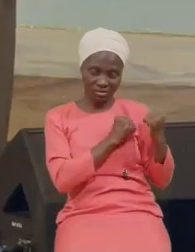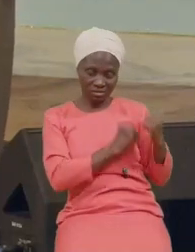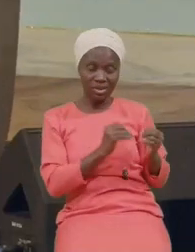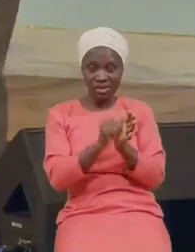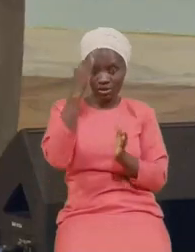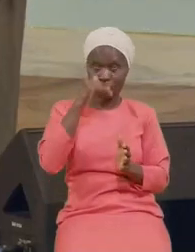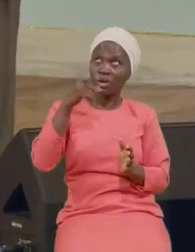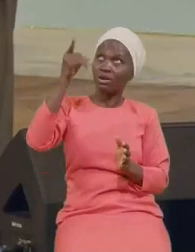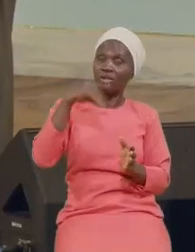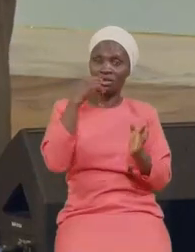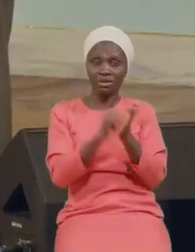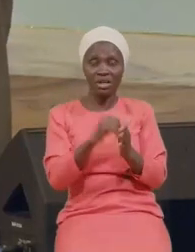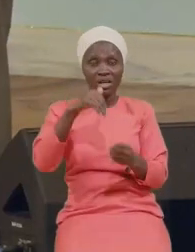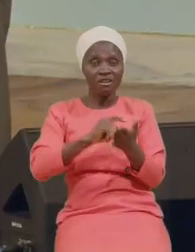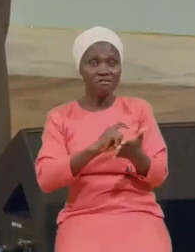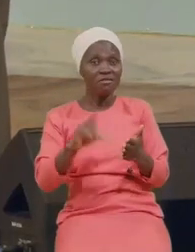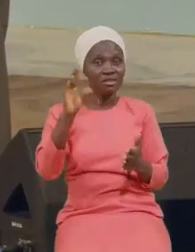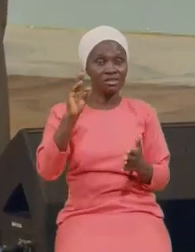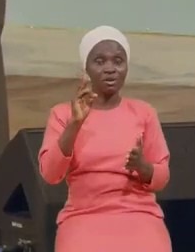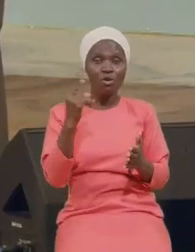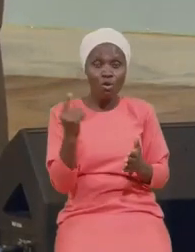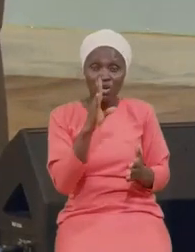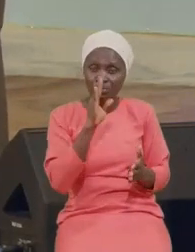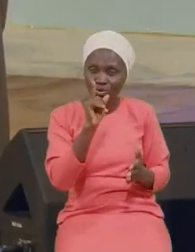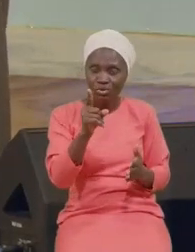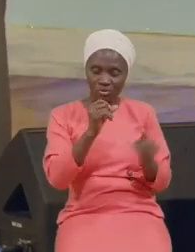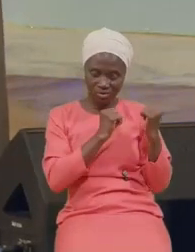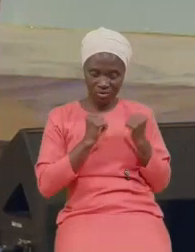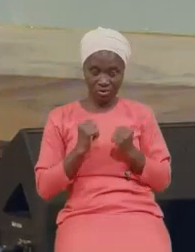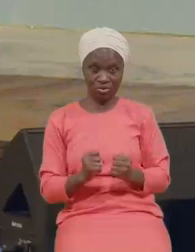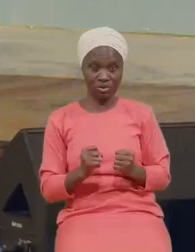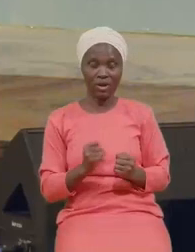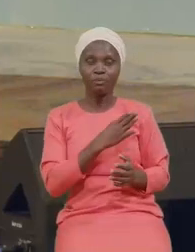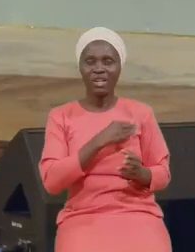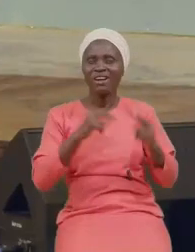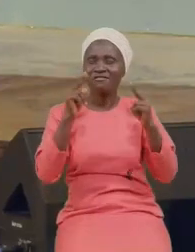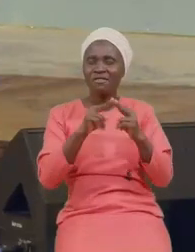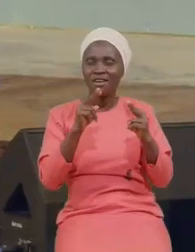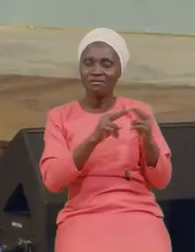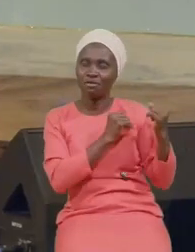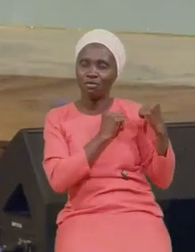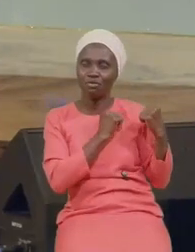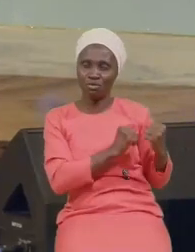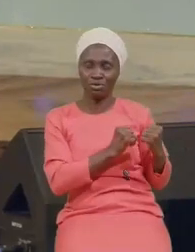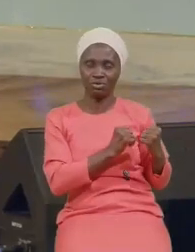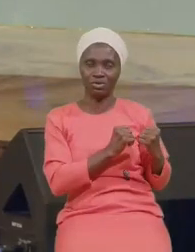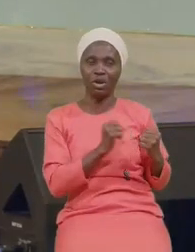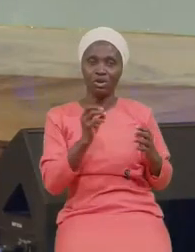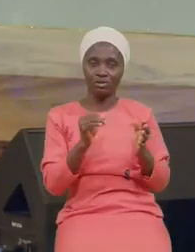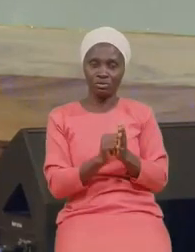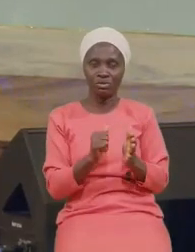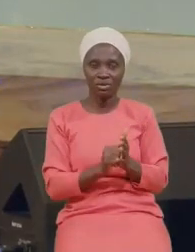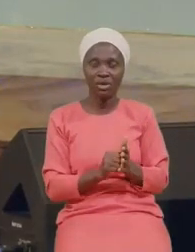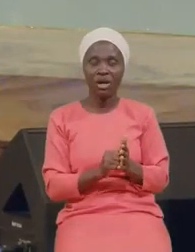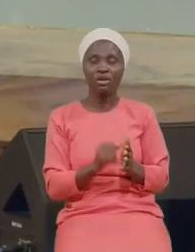verset 7 fois seulement et est bon courage en agissant fidèlement